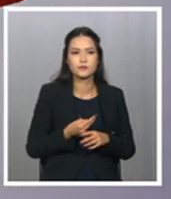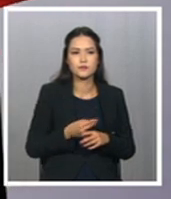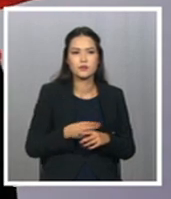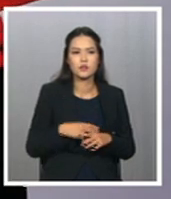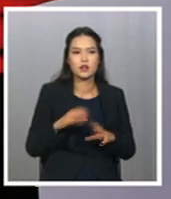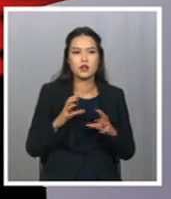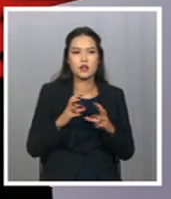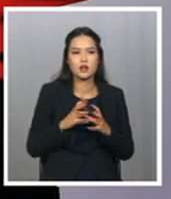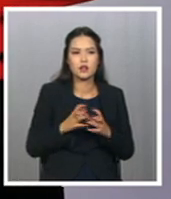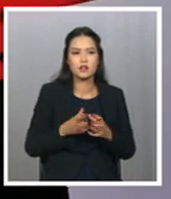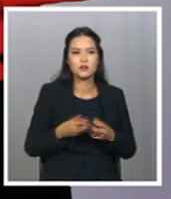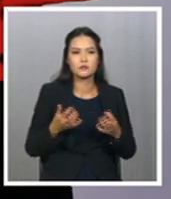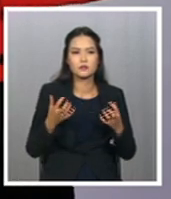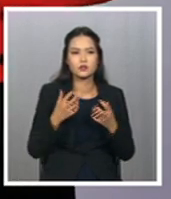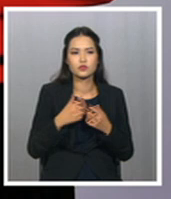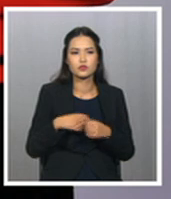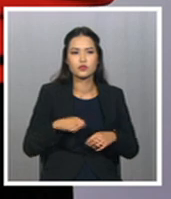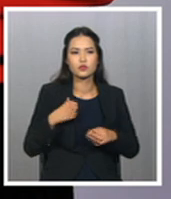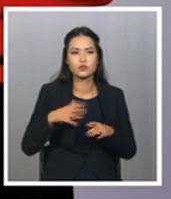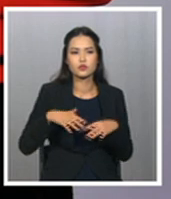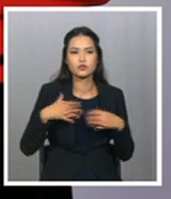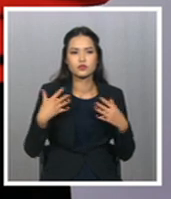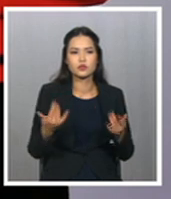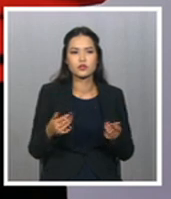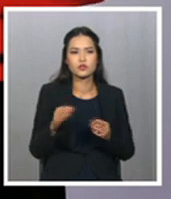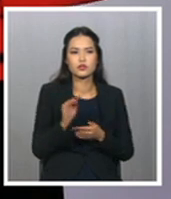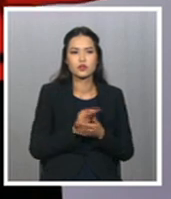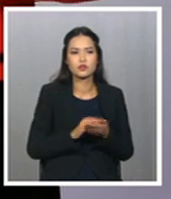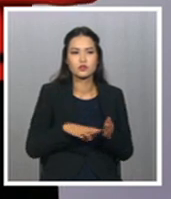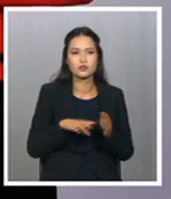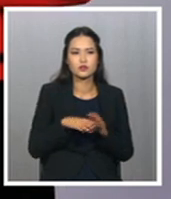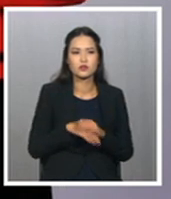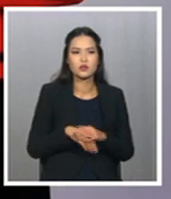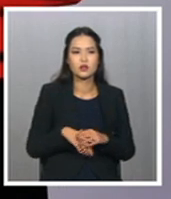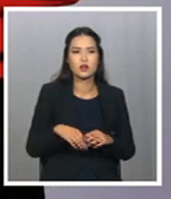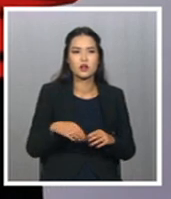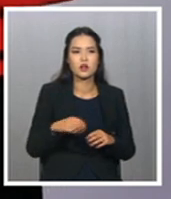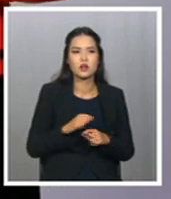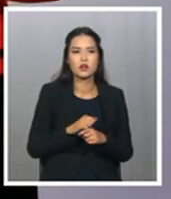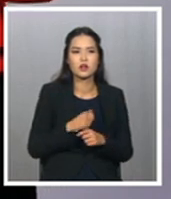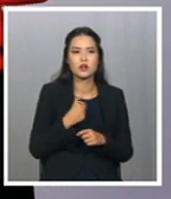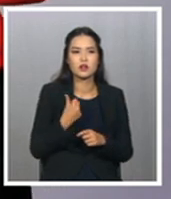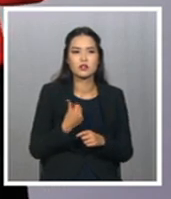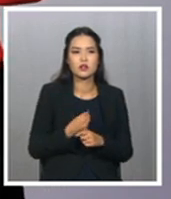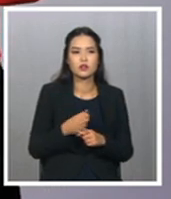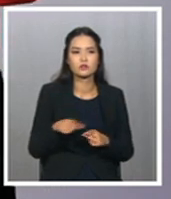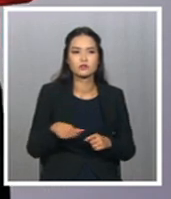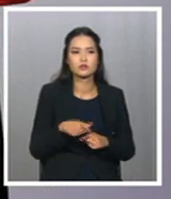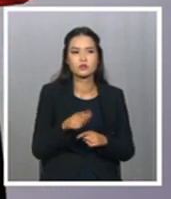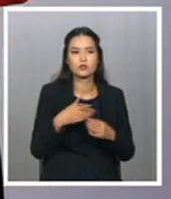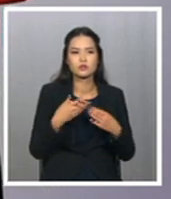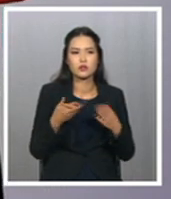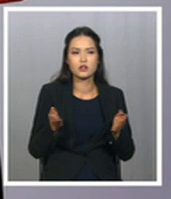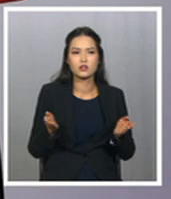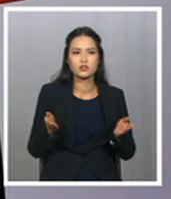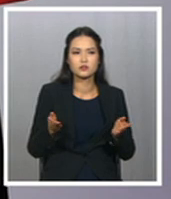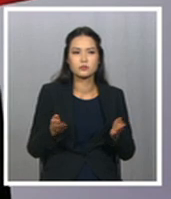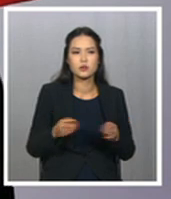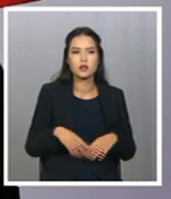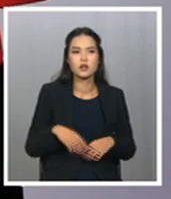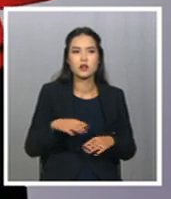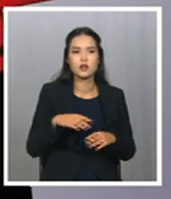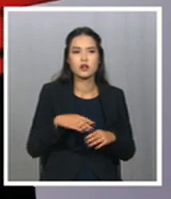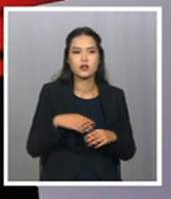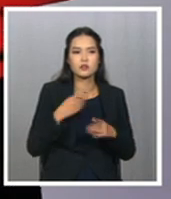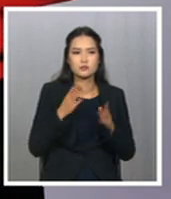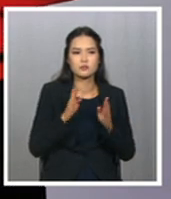Әлемдік деңгейдегі үлкен жазушы болуына Шыңғыс Айтматовқа алғаш рет жол ашып батасын